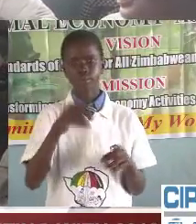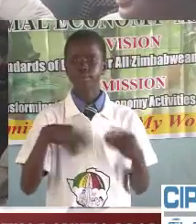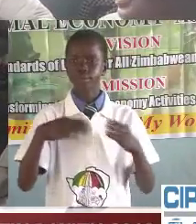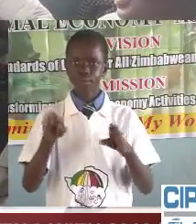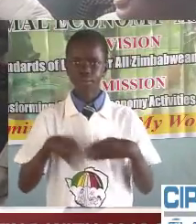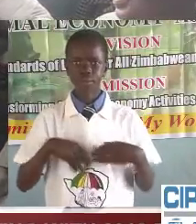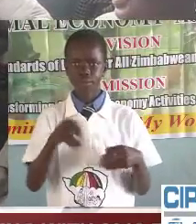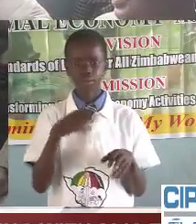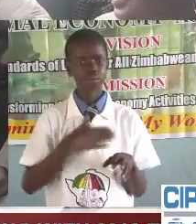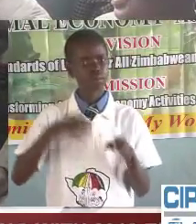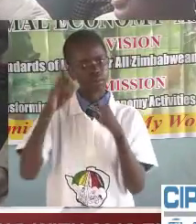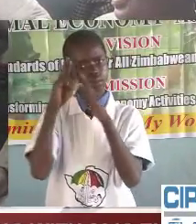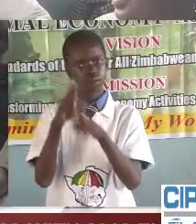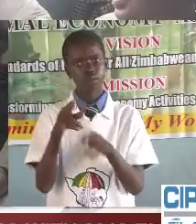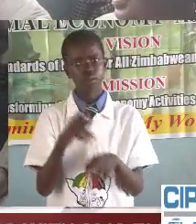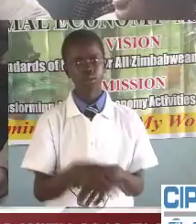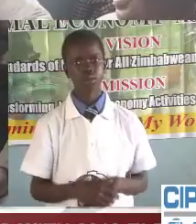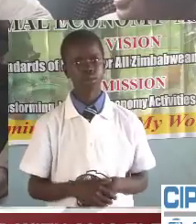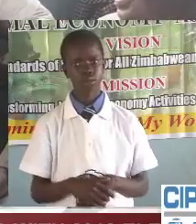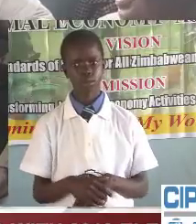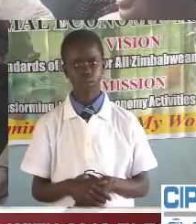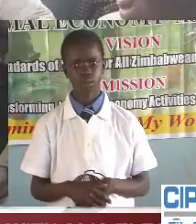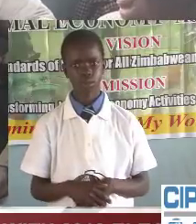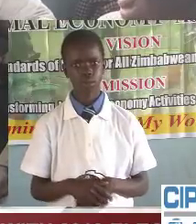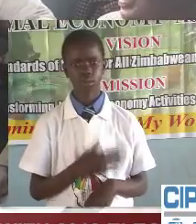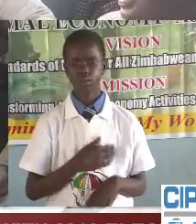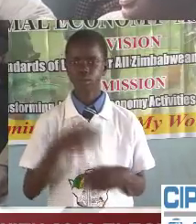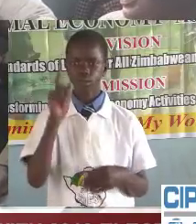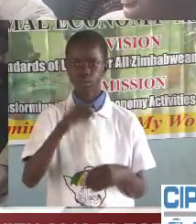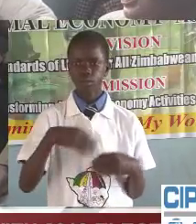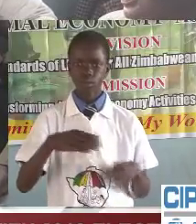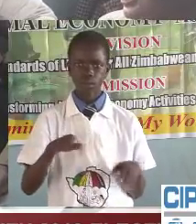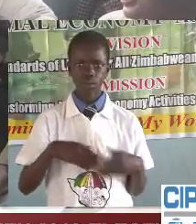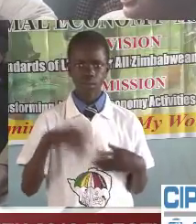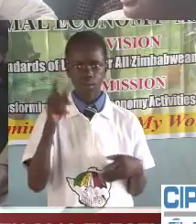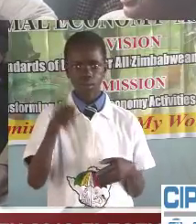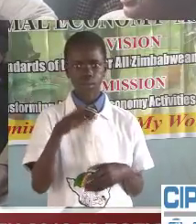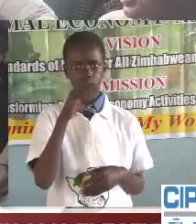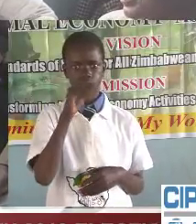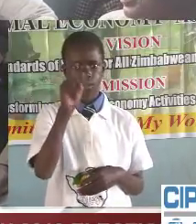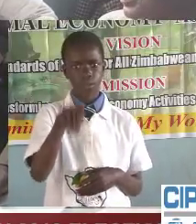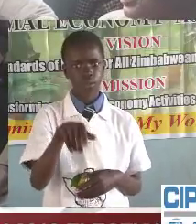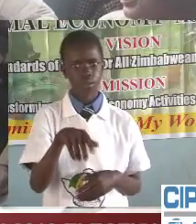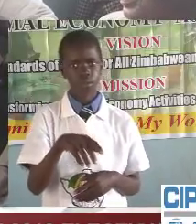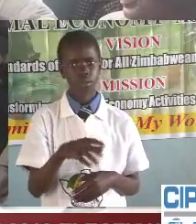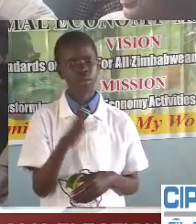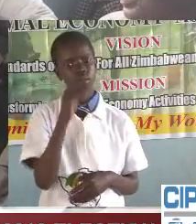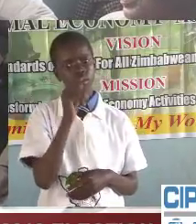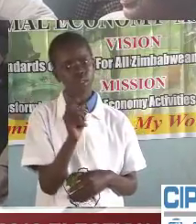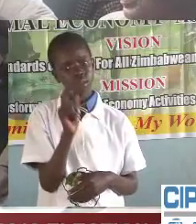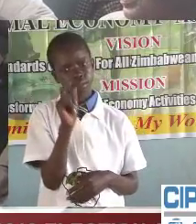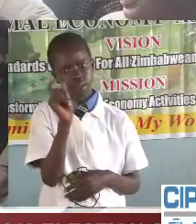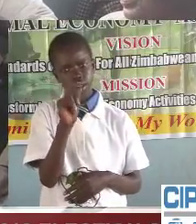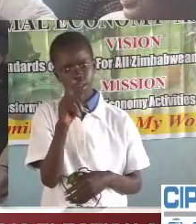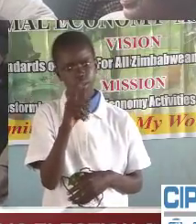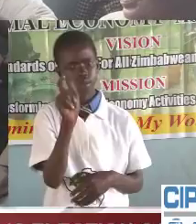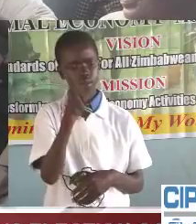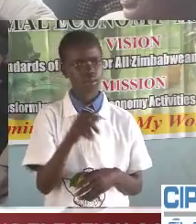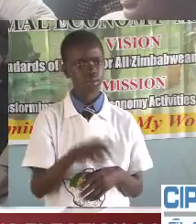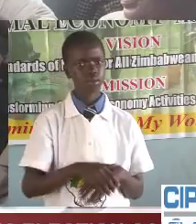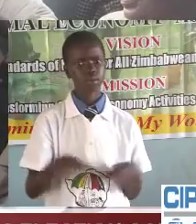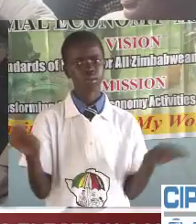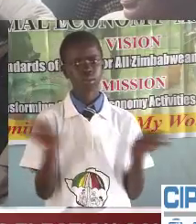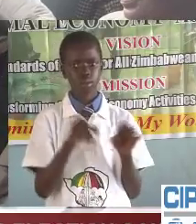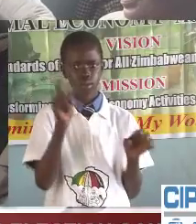hatichadi kurihwa. Hatidi kuita mavhendazve. Vhenda chinhu chidiki diki. Isi tiri kuda